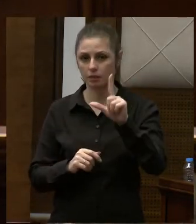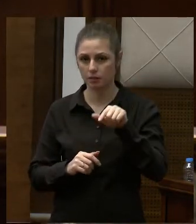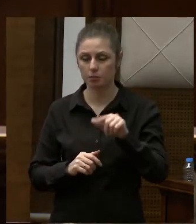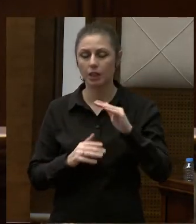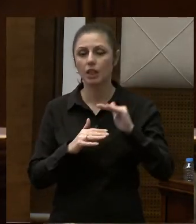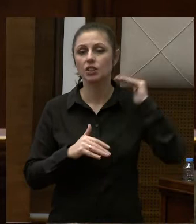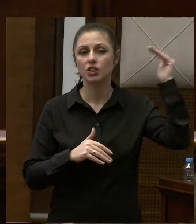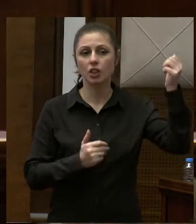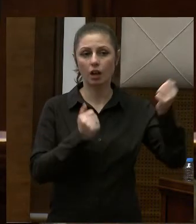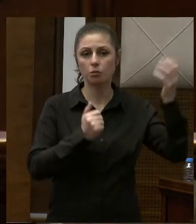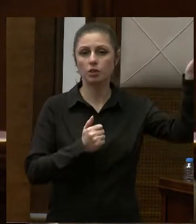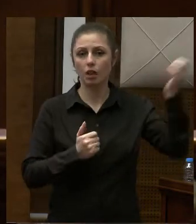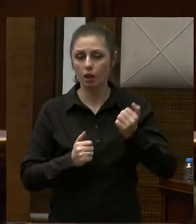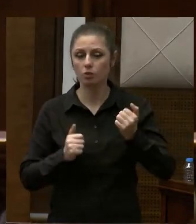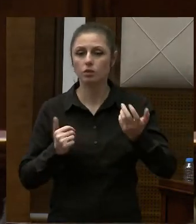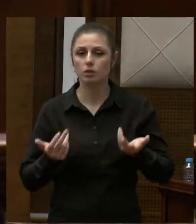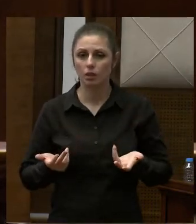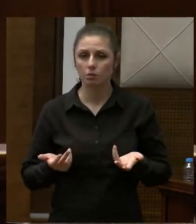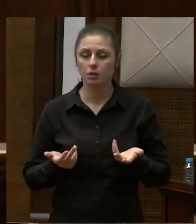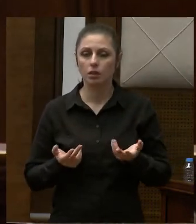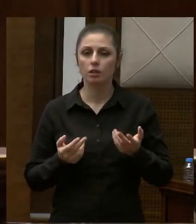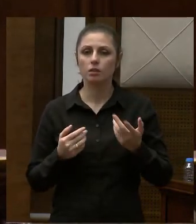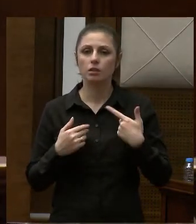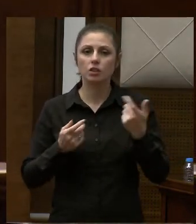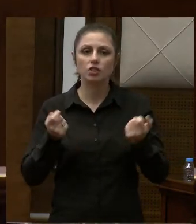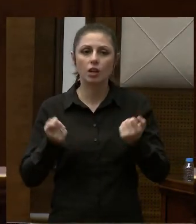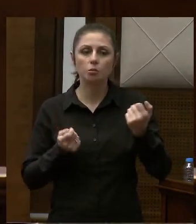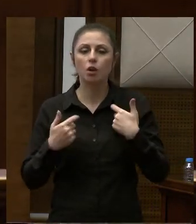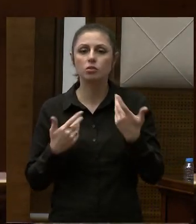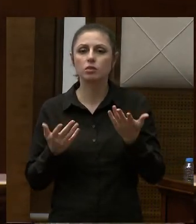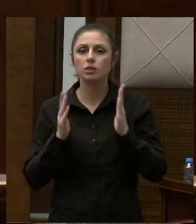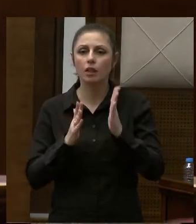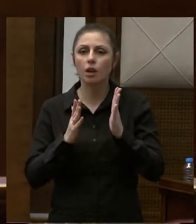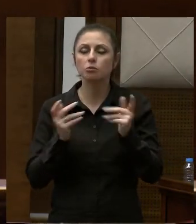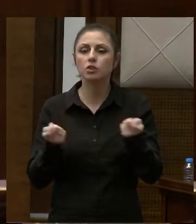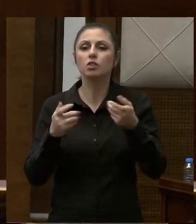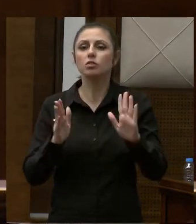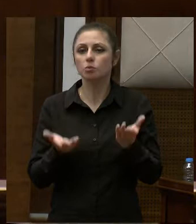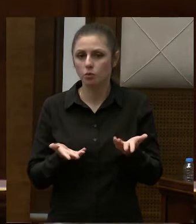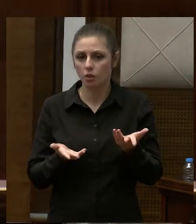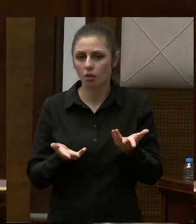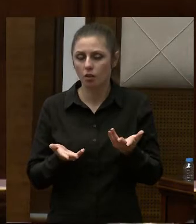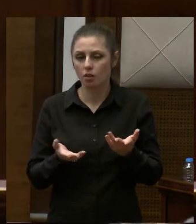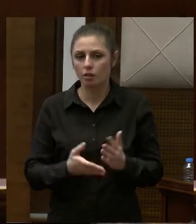Dışarıdan kamyon alıyoruz fakat kamyon devamlı çalışmıyor. Çalışmadığı zaman da para veriyorsunuz.